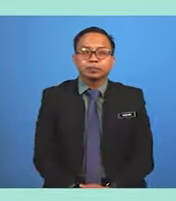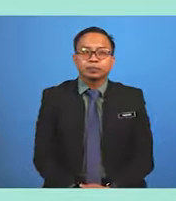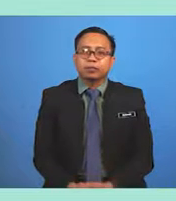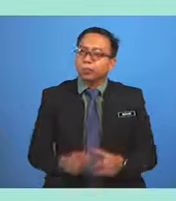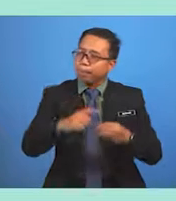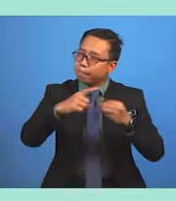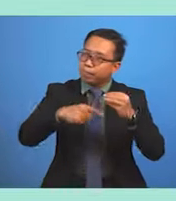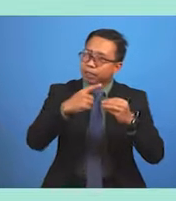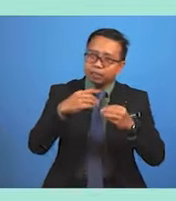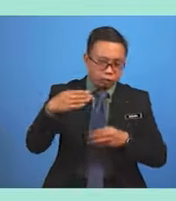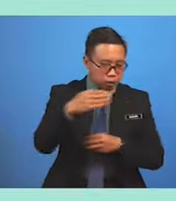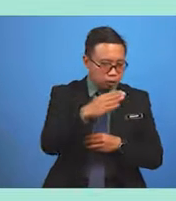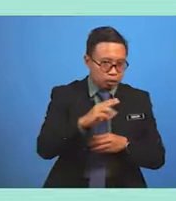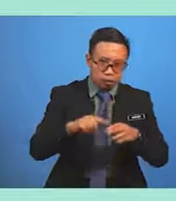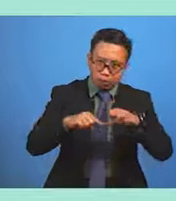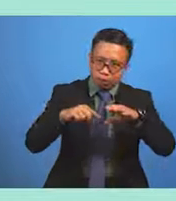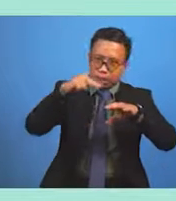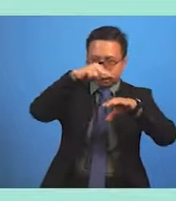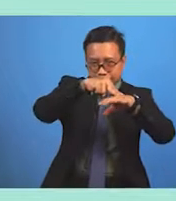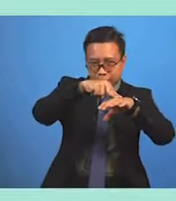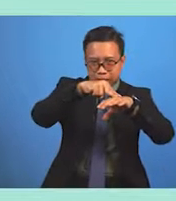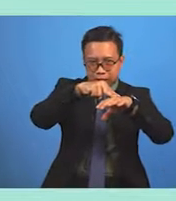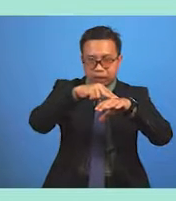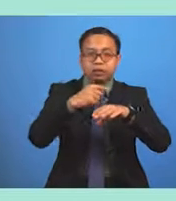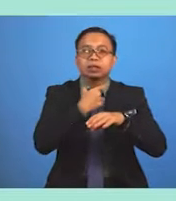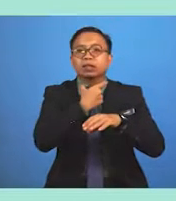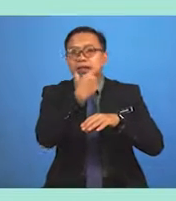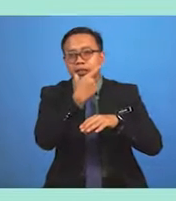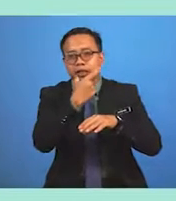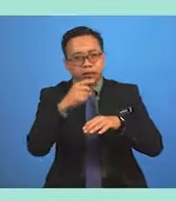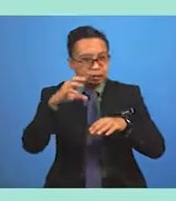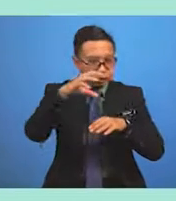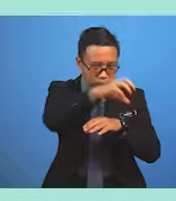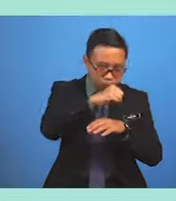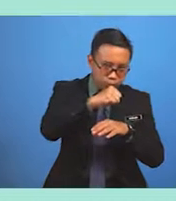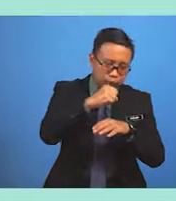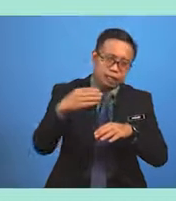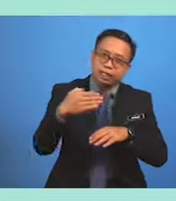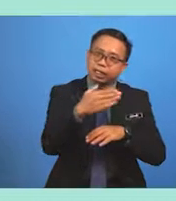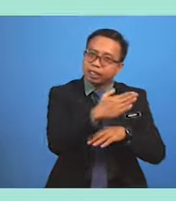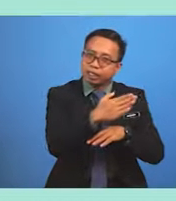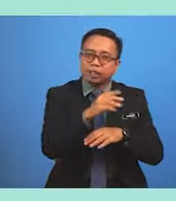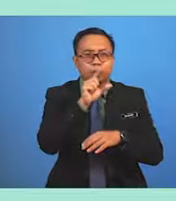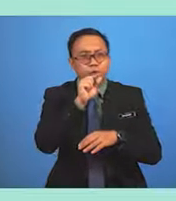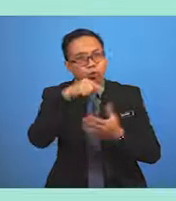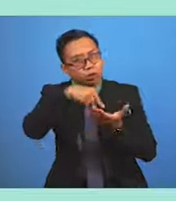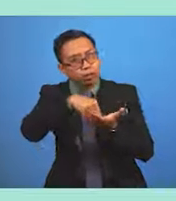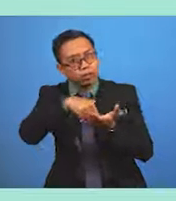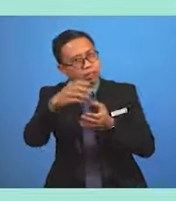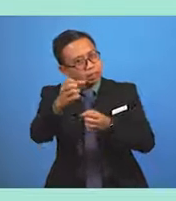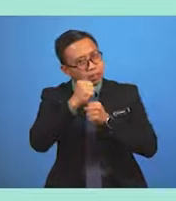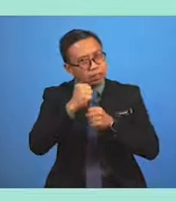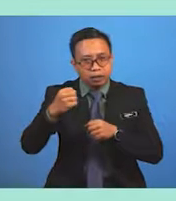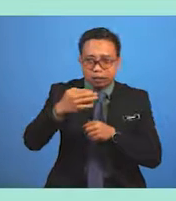Apabila ikan muncul, lehernya dengan serta merta menyambar ikan. Burung ini menangkap